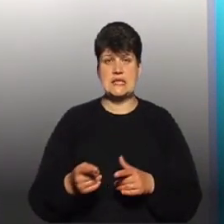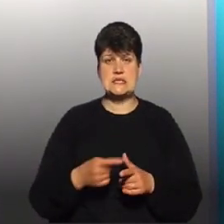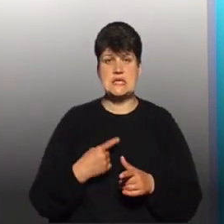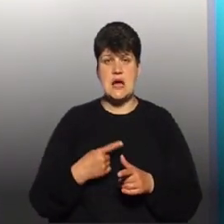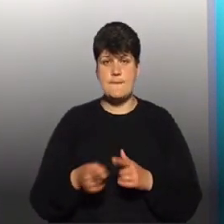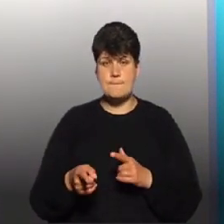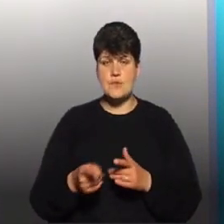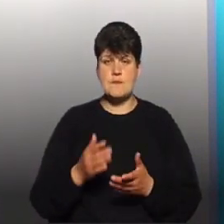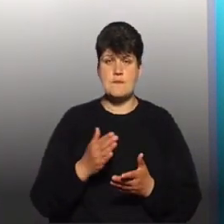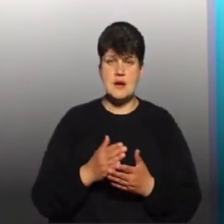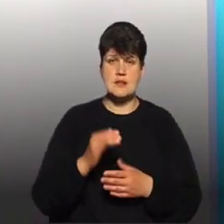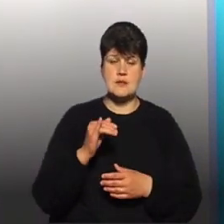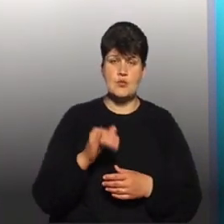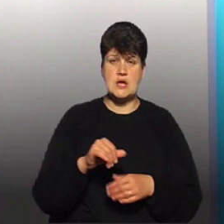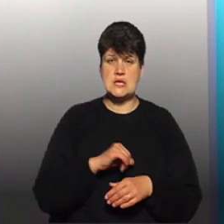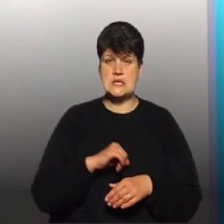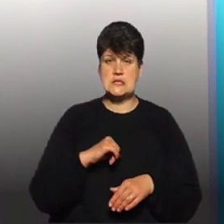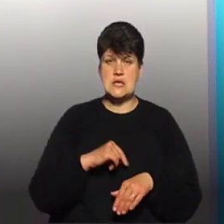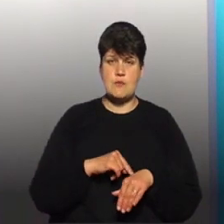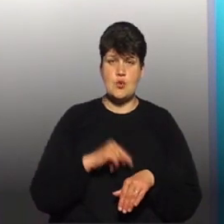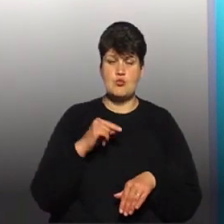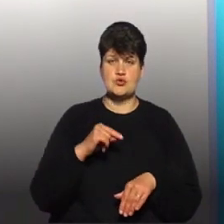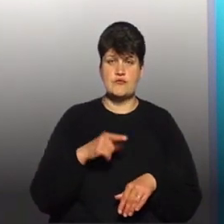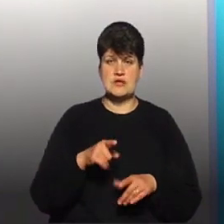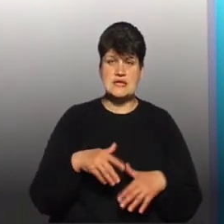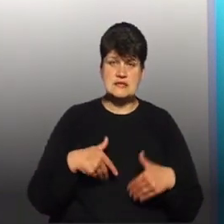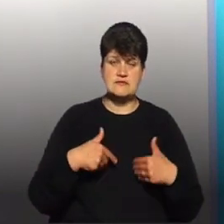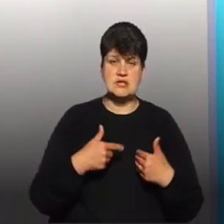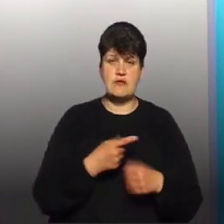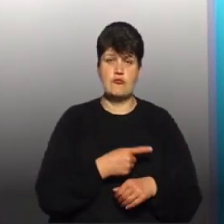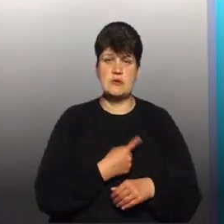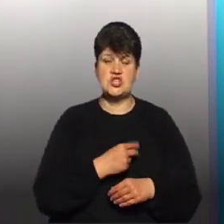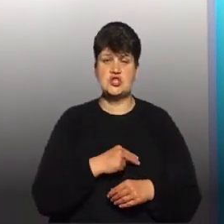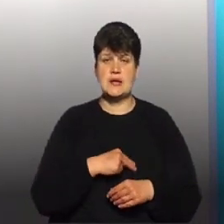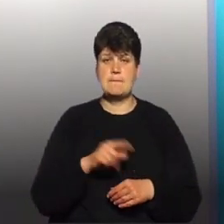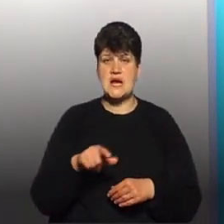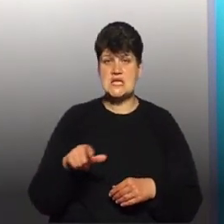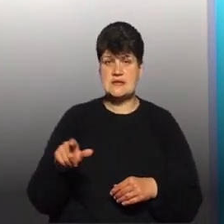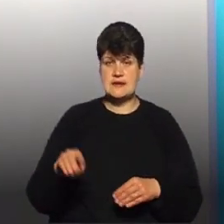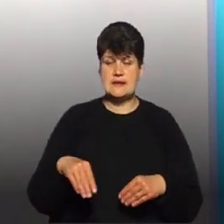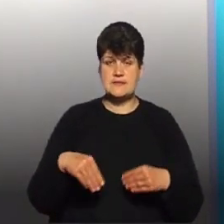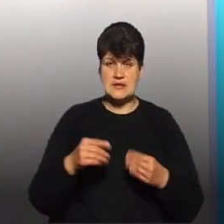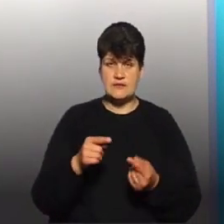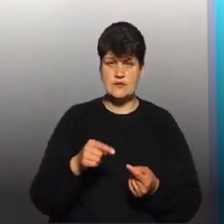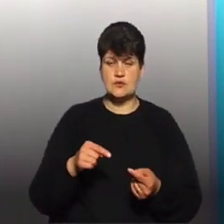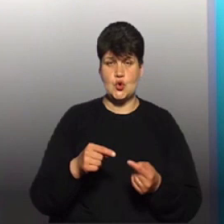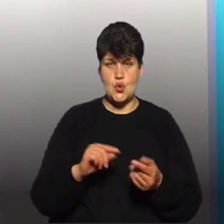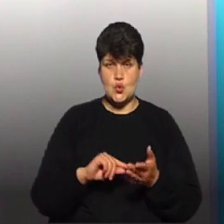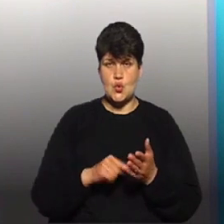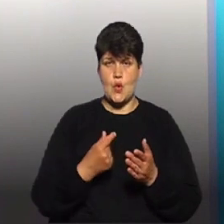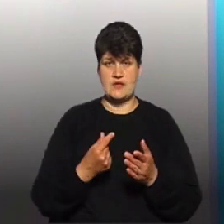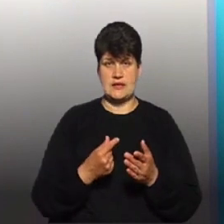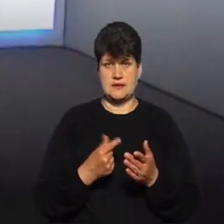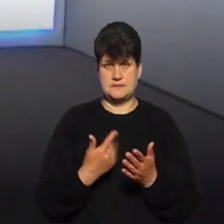мали погане самопочуття, тобто вони звертаються до медичних працівників, їм видається відповідна довідка встановленого зразка,